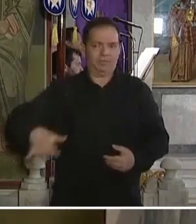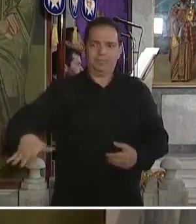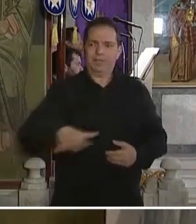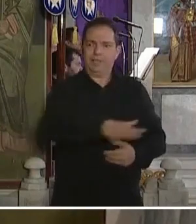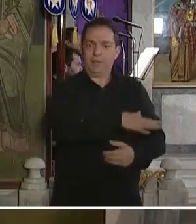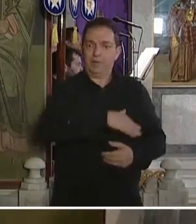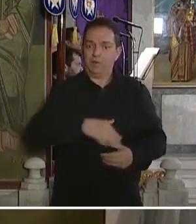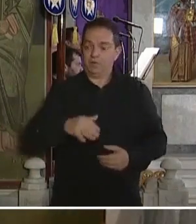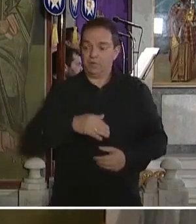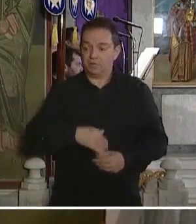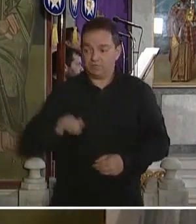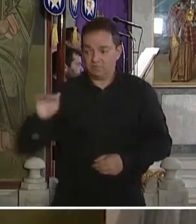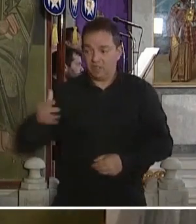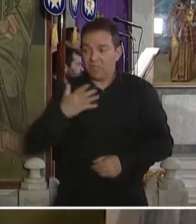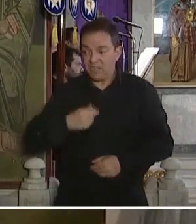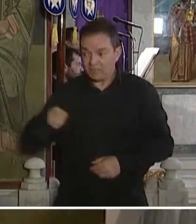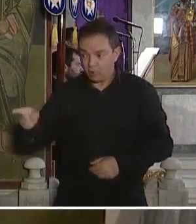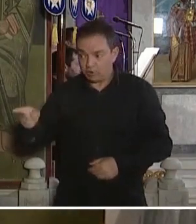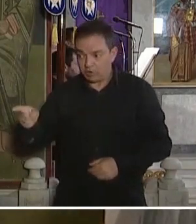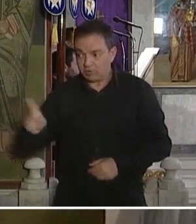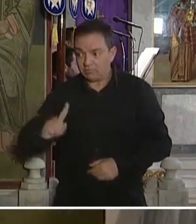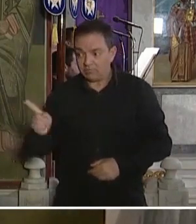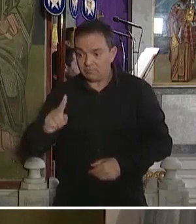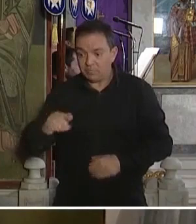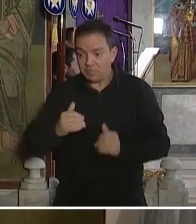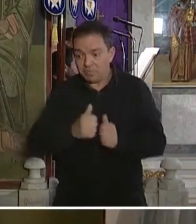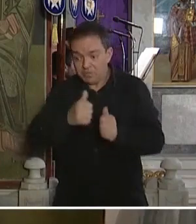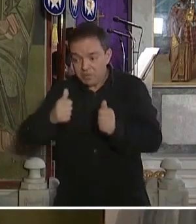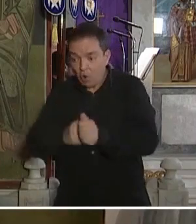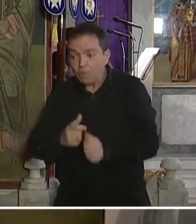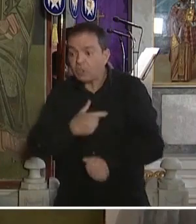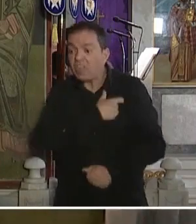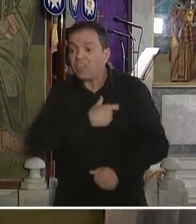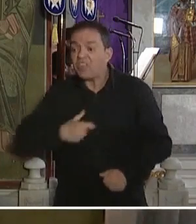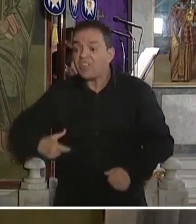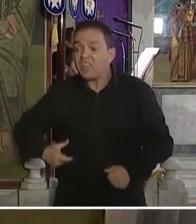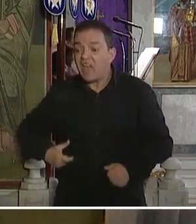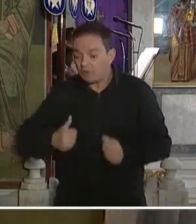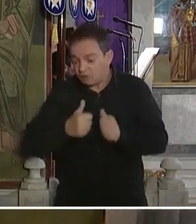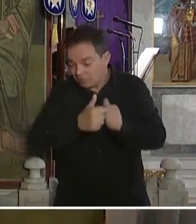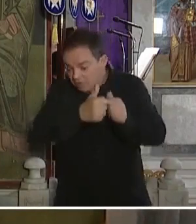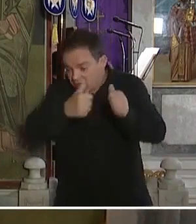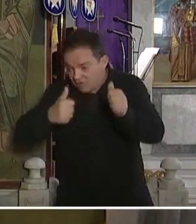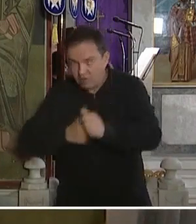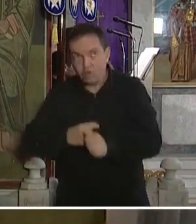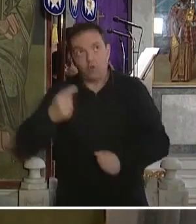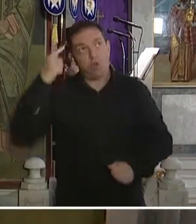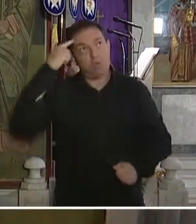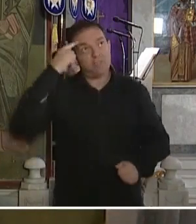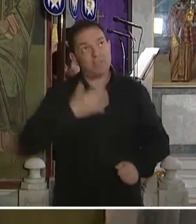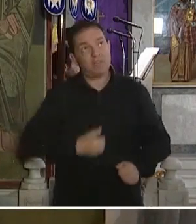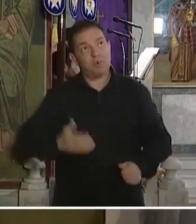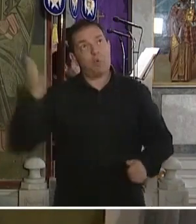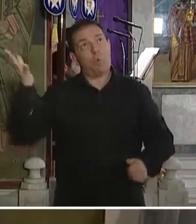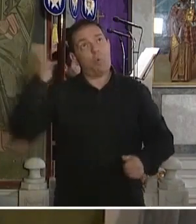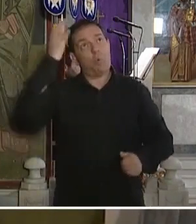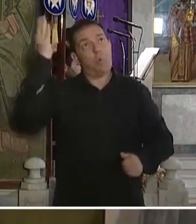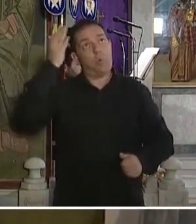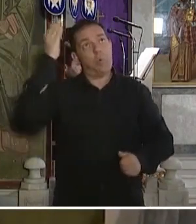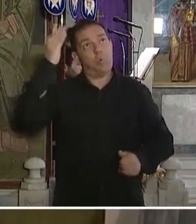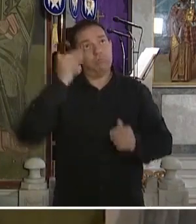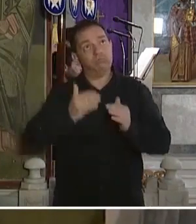λέει, γίνε διάκος στη Μητρόπολη Μεσογειάς. Μην νομίζεις ότι είσαι και εγώ δεν ξέρω ποιος